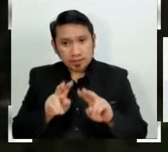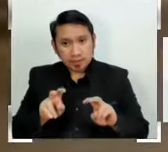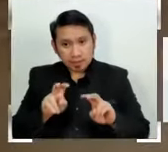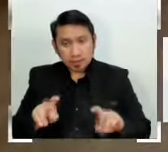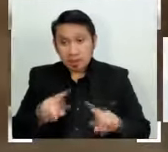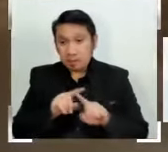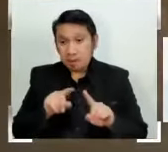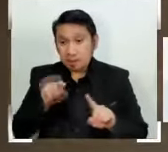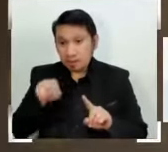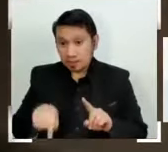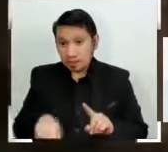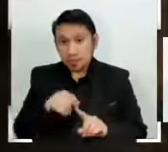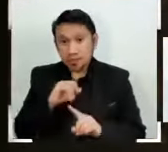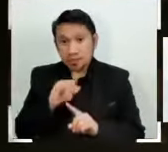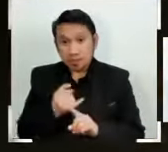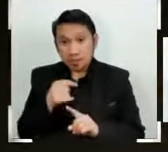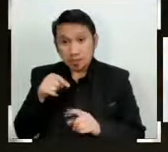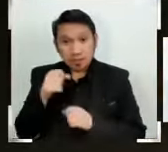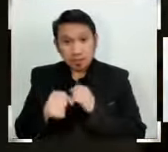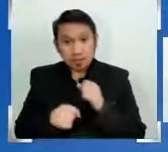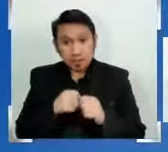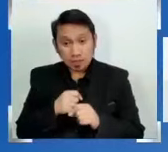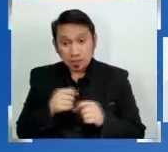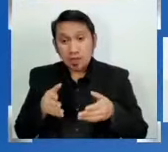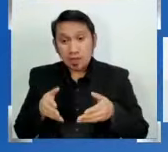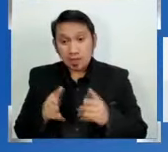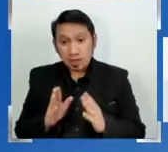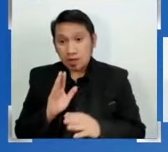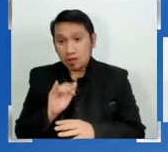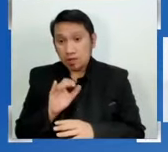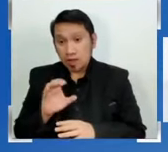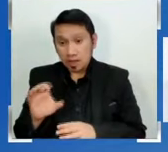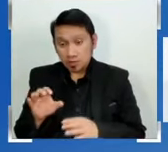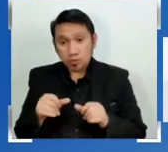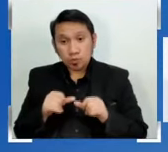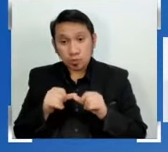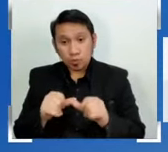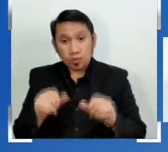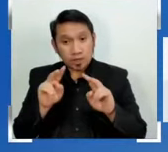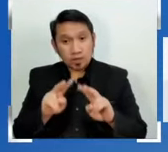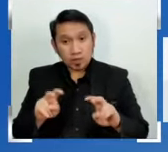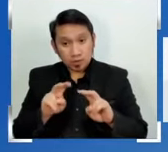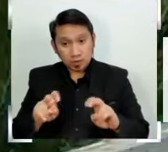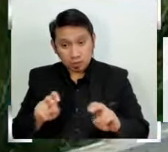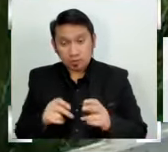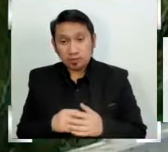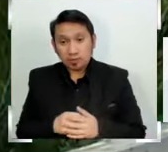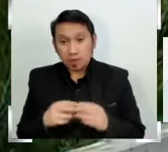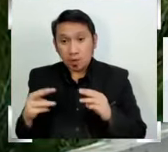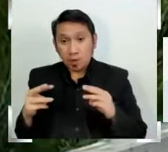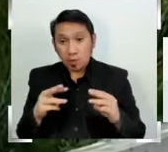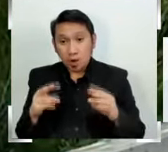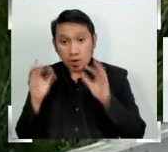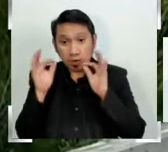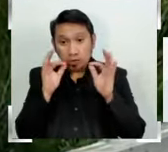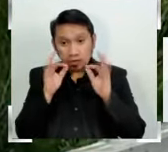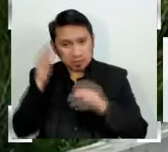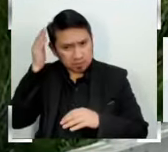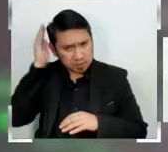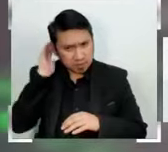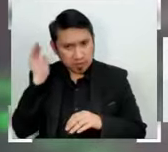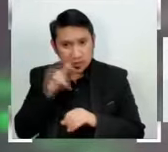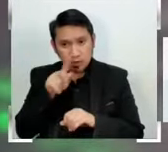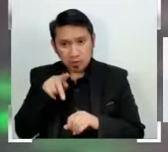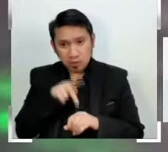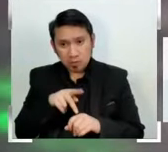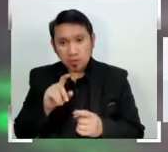taon, pinayagan ng ICC ang hiling ng prosecutor na ituloy ang imbestigasyon sa war on drugs. Hiniling ng Pilipinas na baligtarin ang